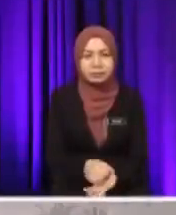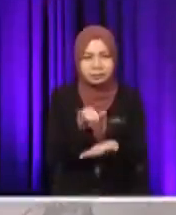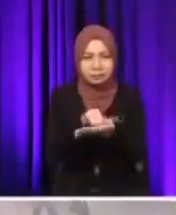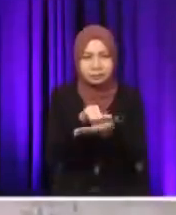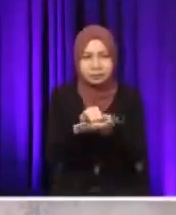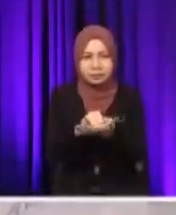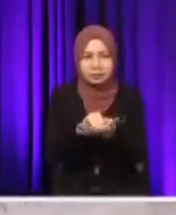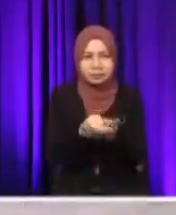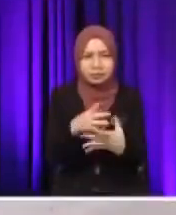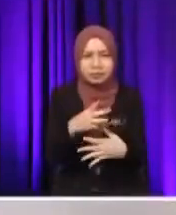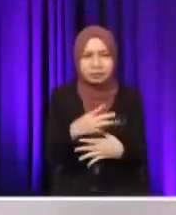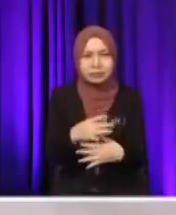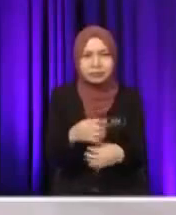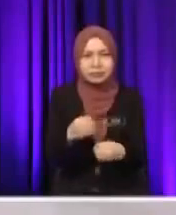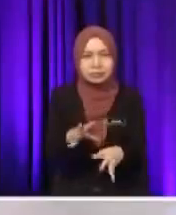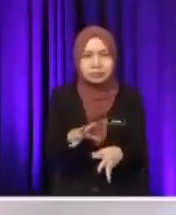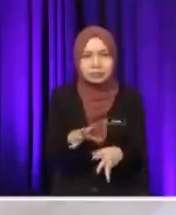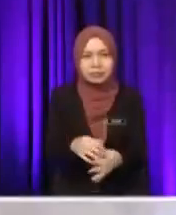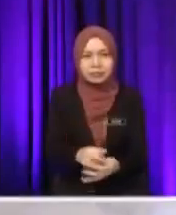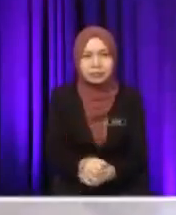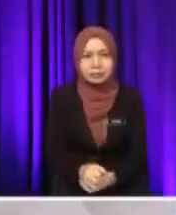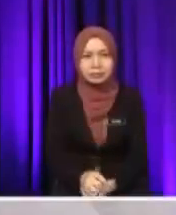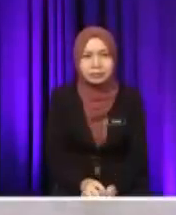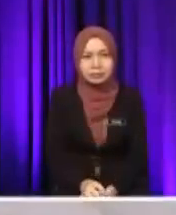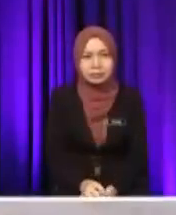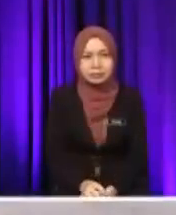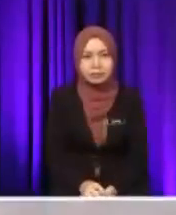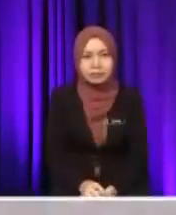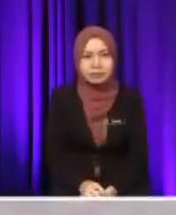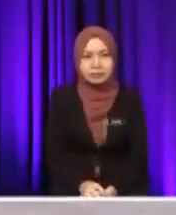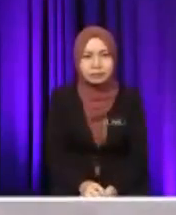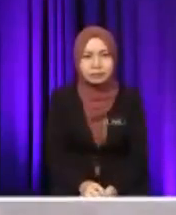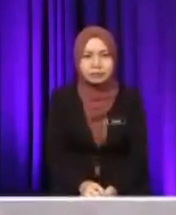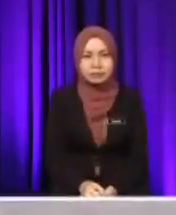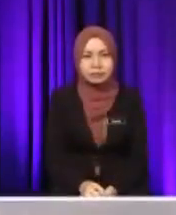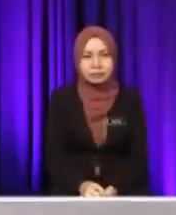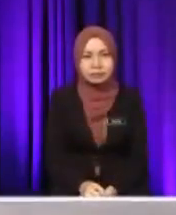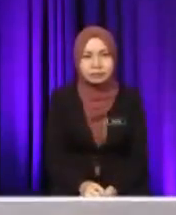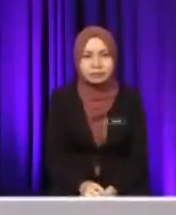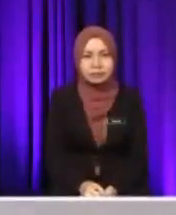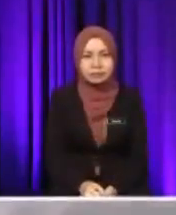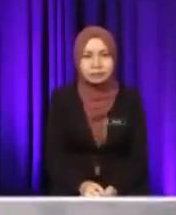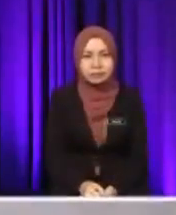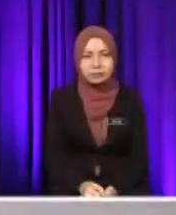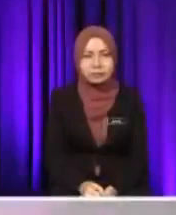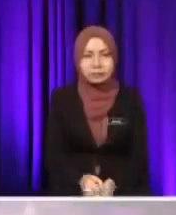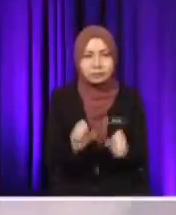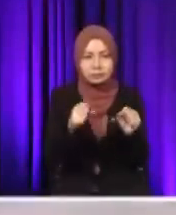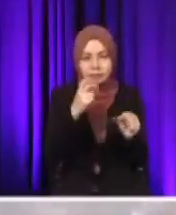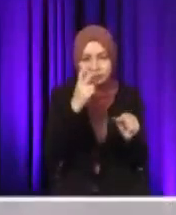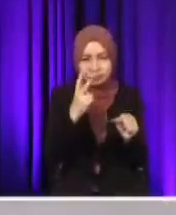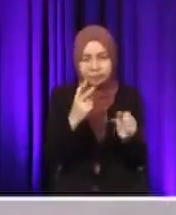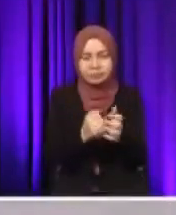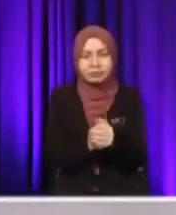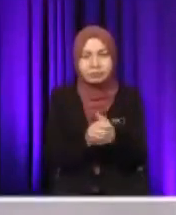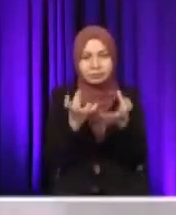Tak apa, dah mengeras. Tak apa. Dia mengeras, Dia kalau kita... Dia cepat je mengeras sebenarnya. Dia nak cair. Tak apa, sebab bilik pun sejuk,